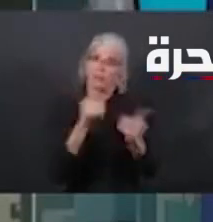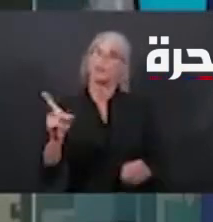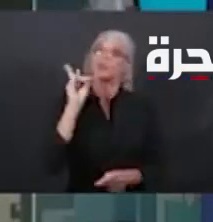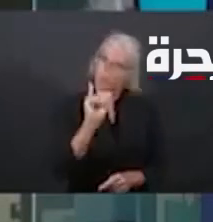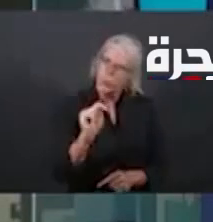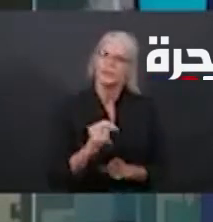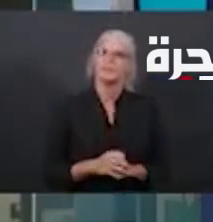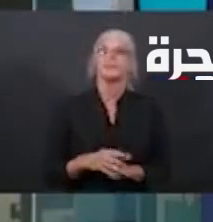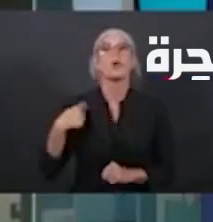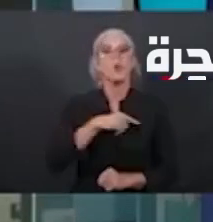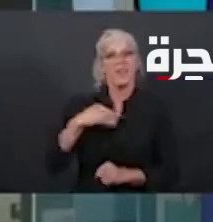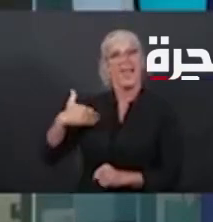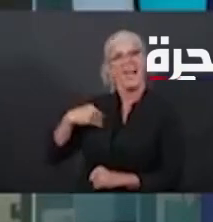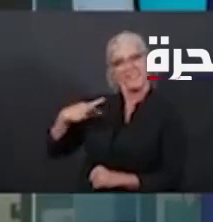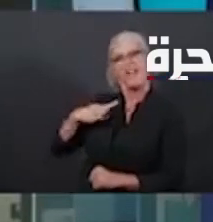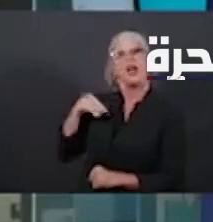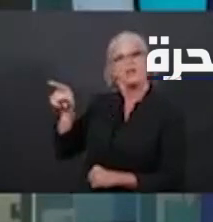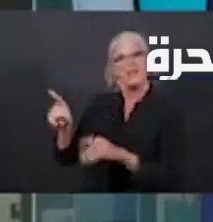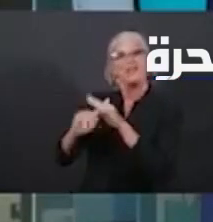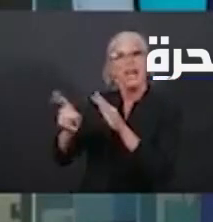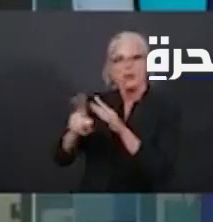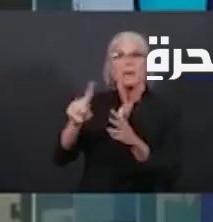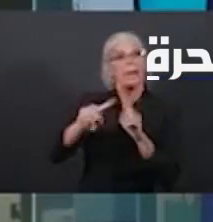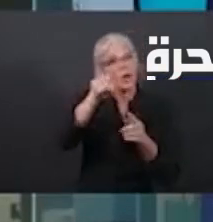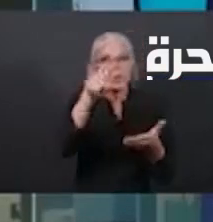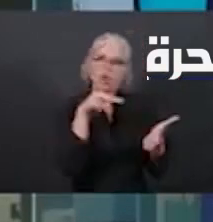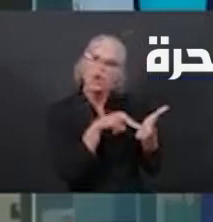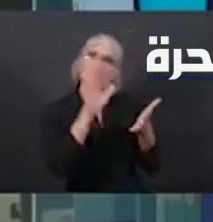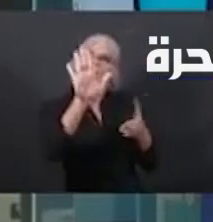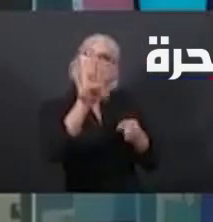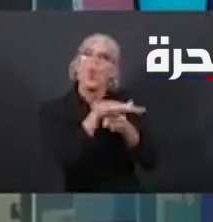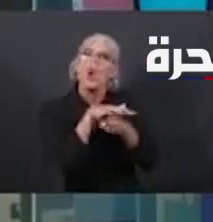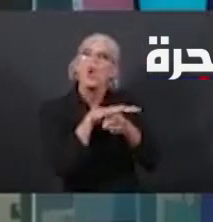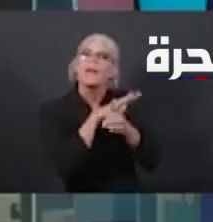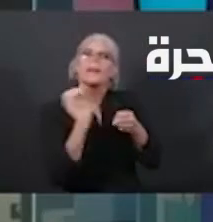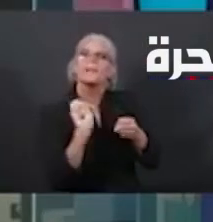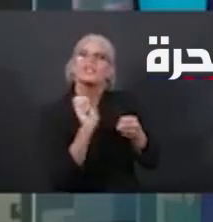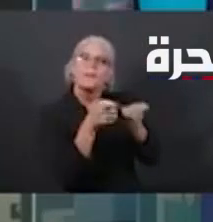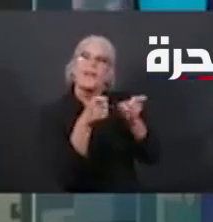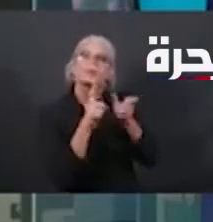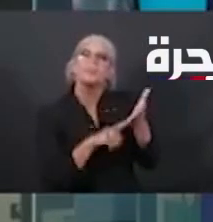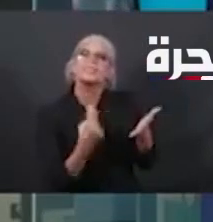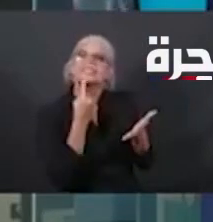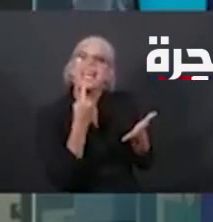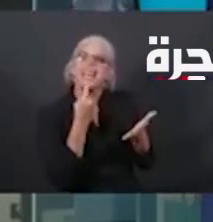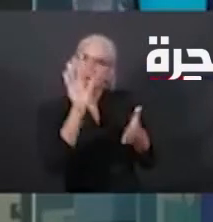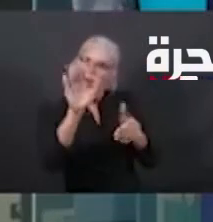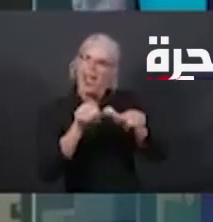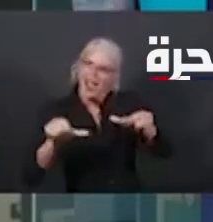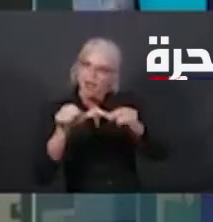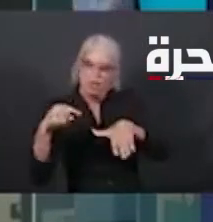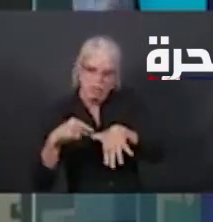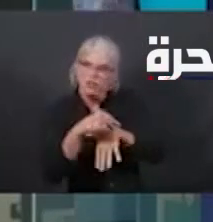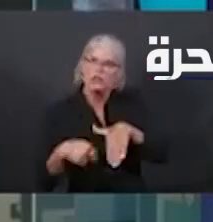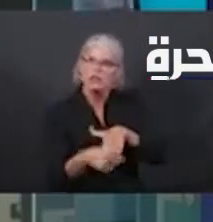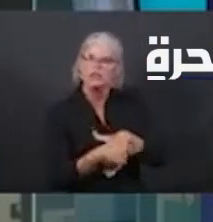الان كما اشار الحاكم بعض المقاطعات لديها اوامر اخلاء طوعيه واخرى الزاميه وستتعرف على اوامر الاخلاء